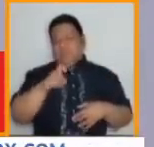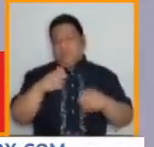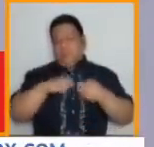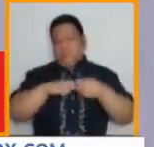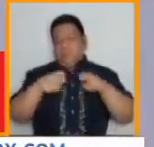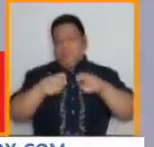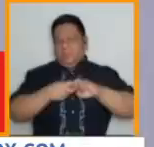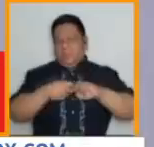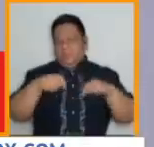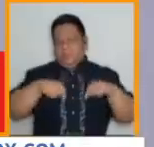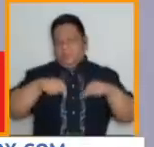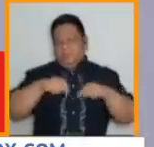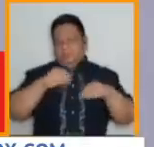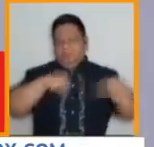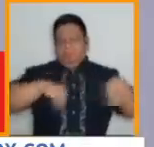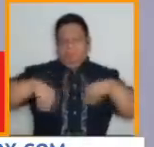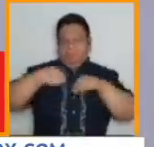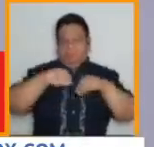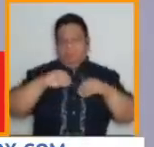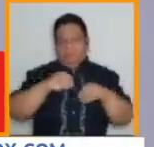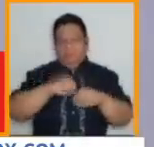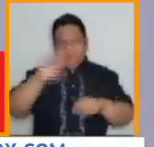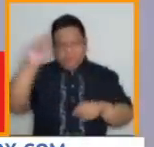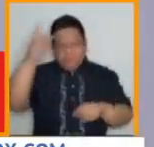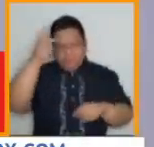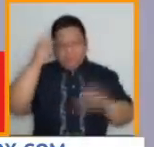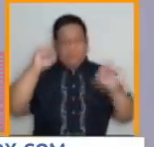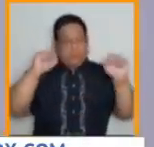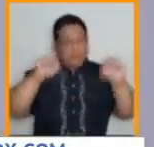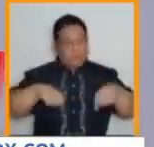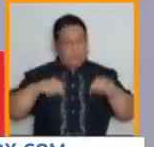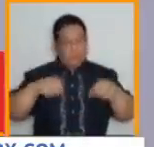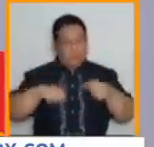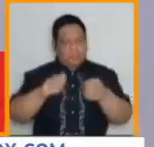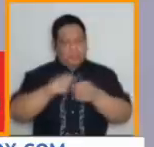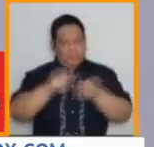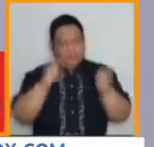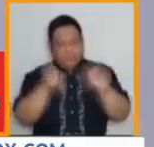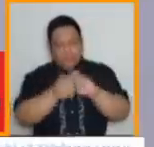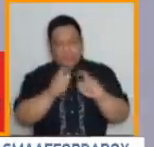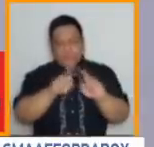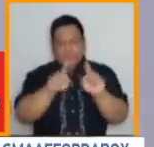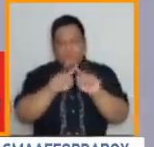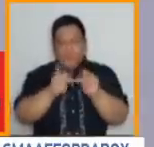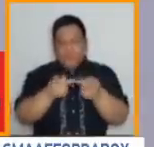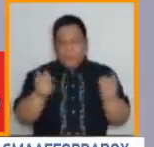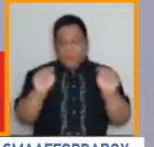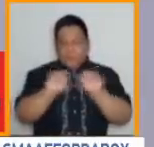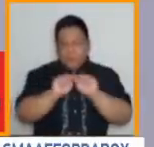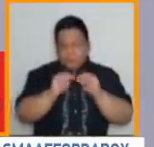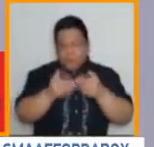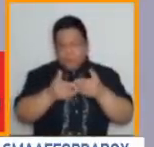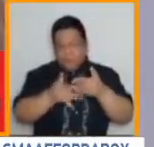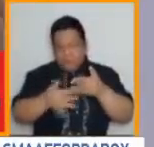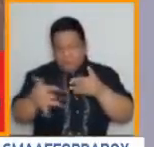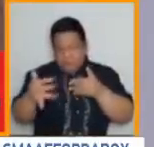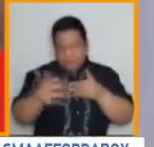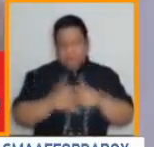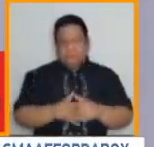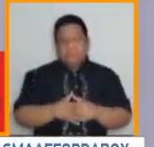maaring may mga babago sa mga tatakbuhang posisyon sa mga darating na araw. Ang problema po